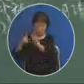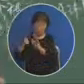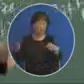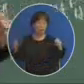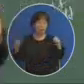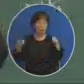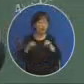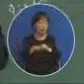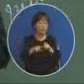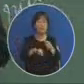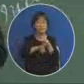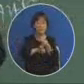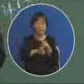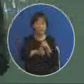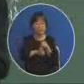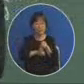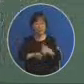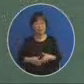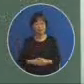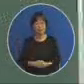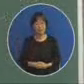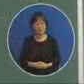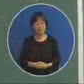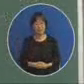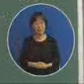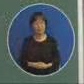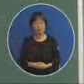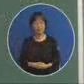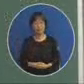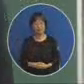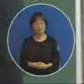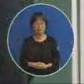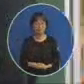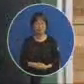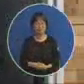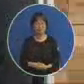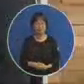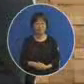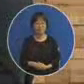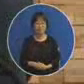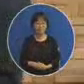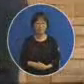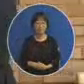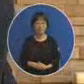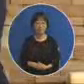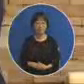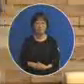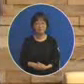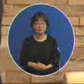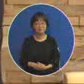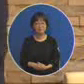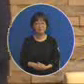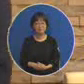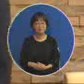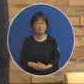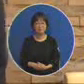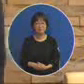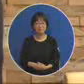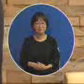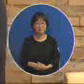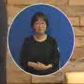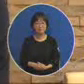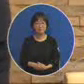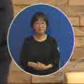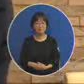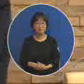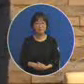그렇게 됐어요. And that's exactly what happened. 이래 가지고 이 언약을 가지고 하는 성막이 중심으로